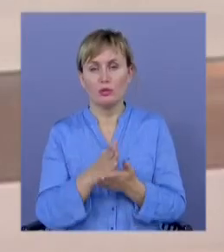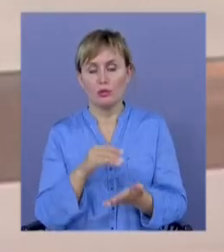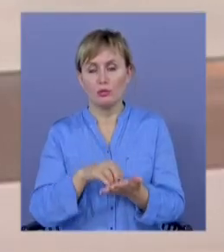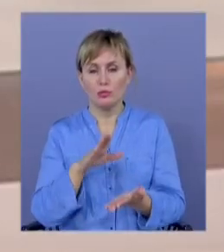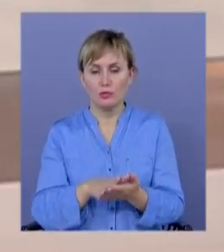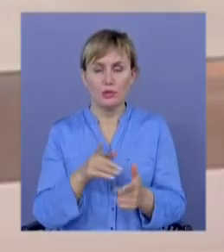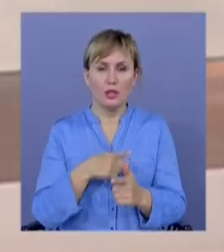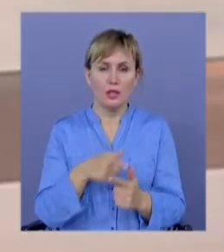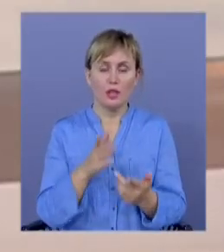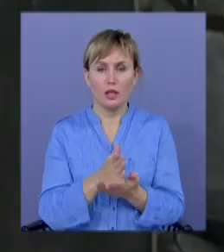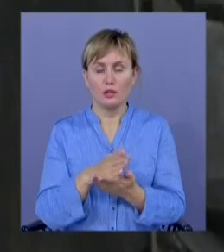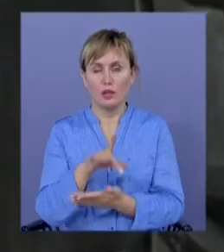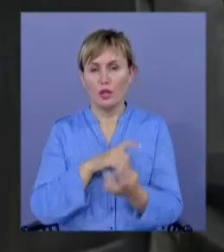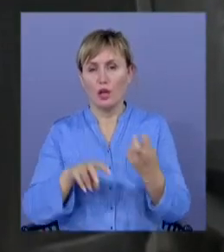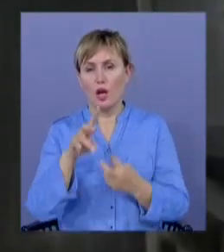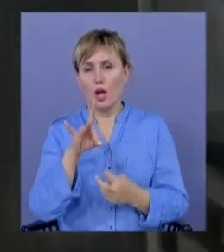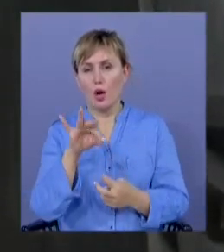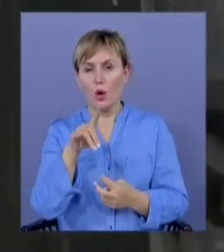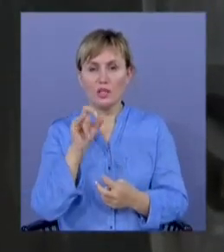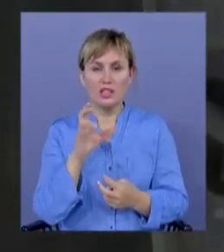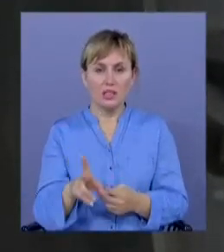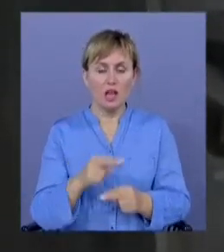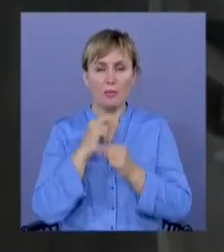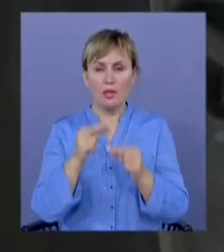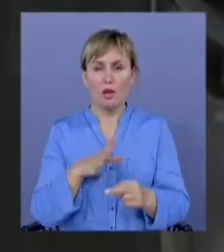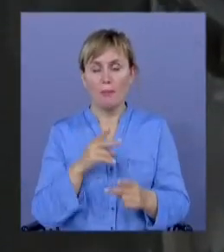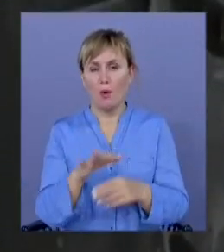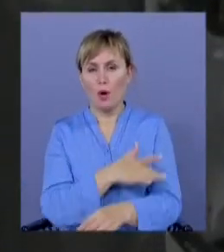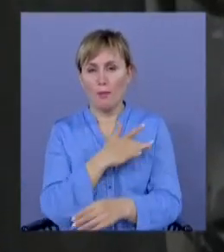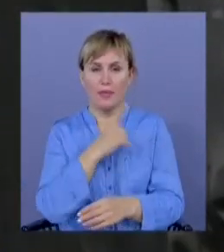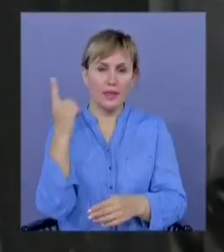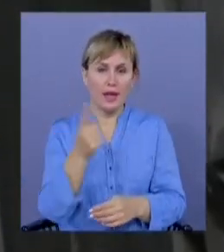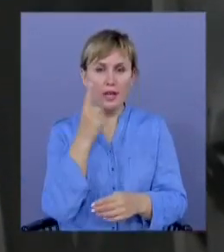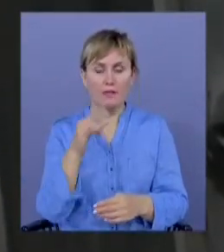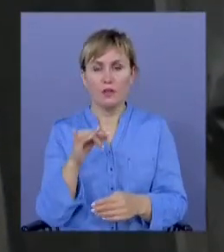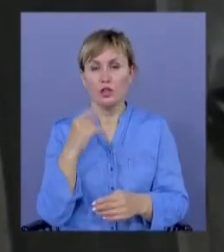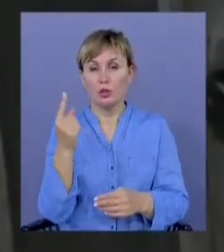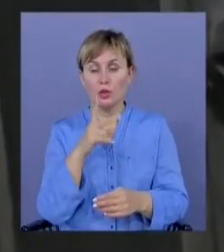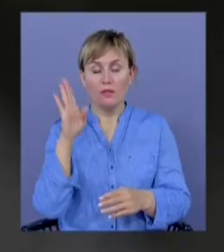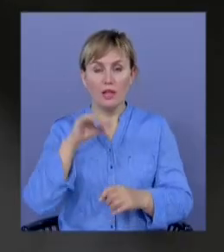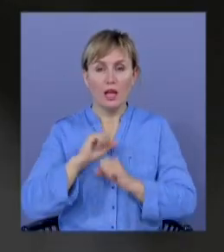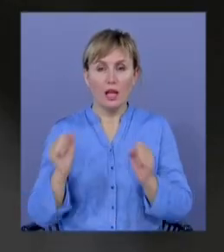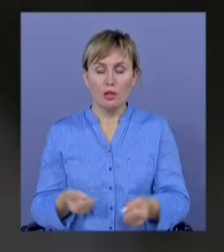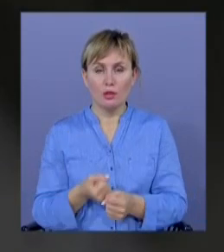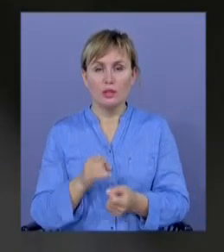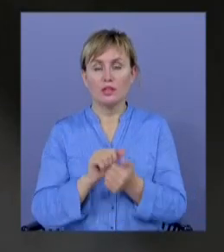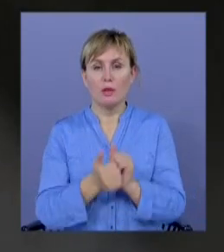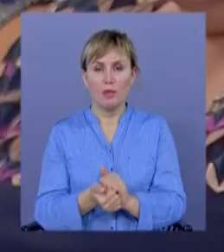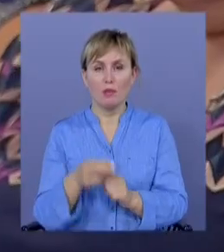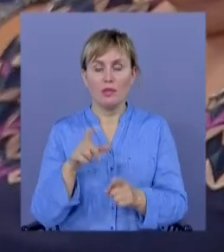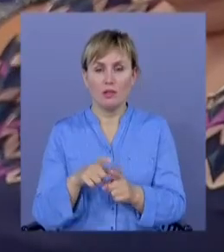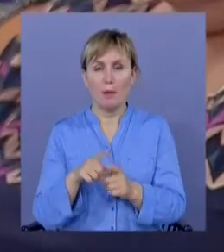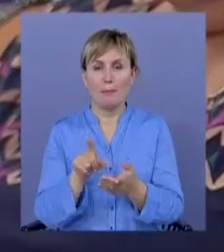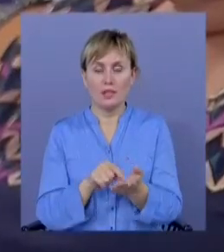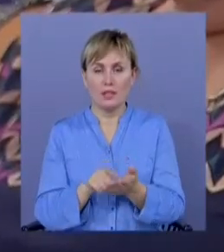или же находится в розыске. Прозвучали в ходе встречи обращения по коммунальным тарифам и счетчикам на холодную воду. Их замена, по словам